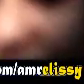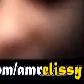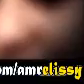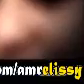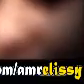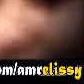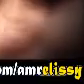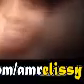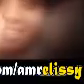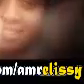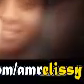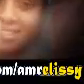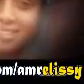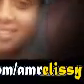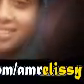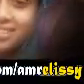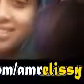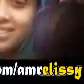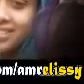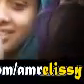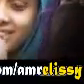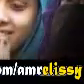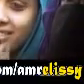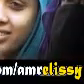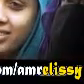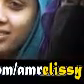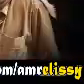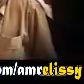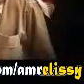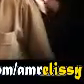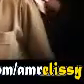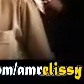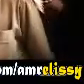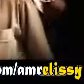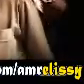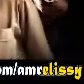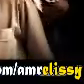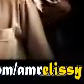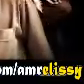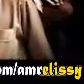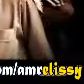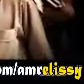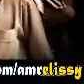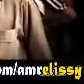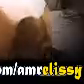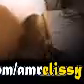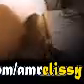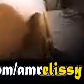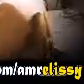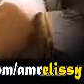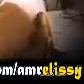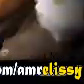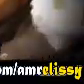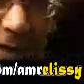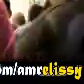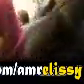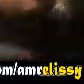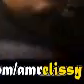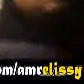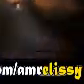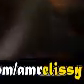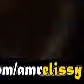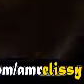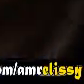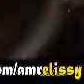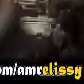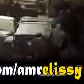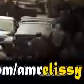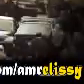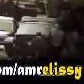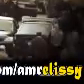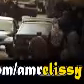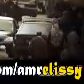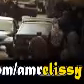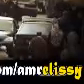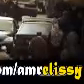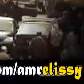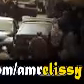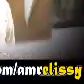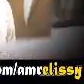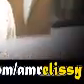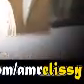زي كل الناس، مستورة مدام بابنا علينا